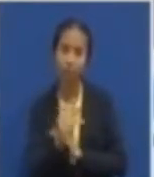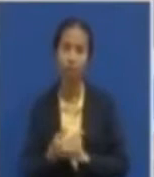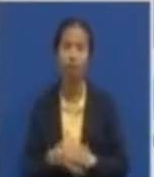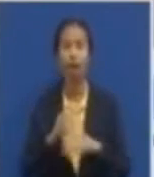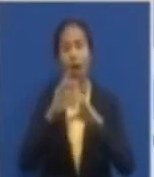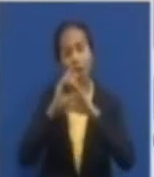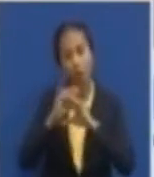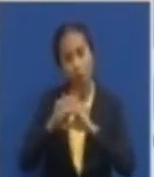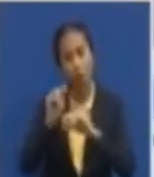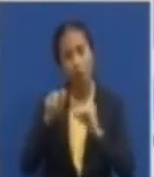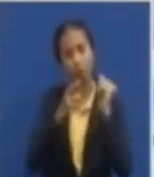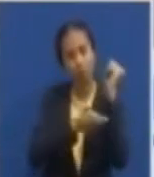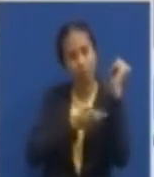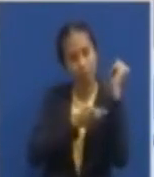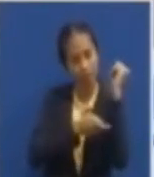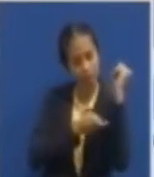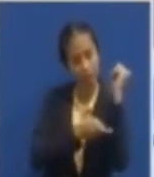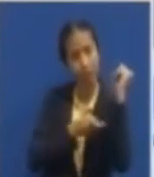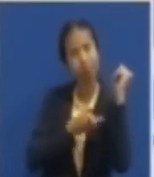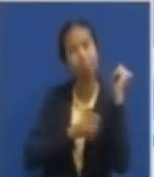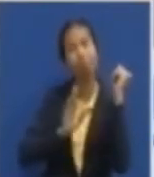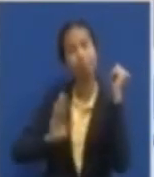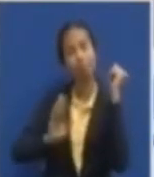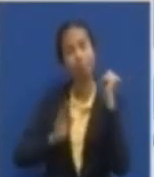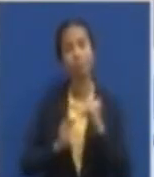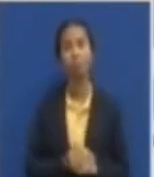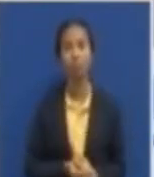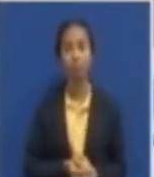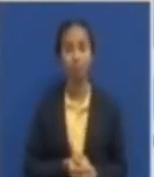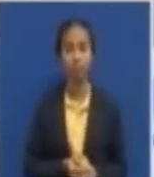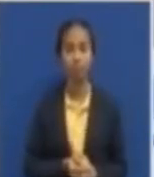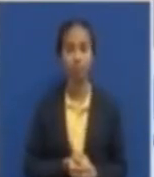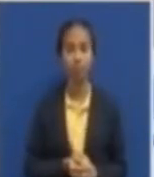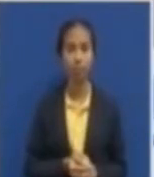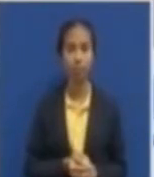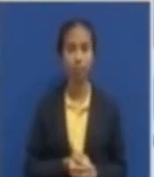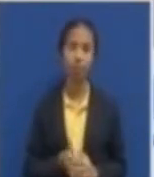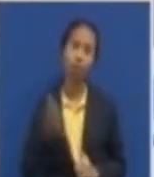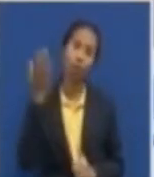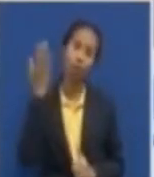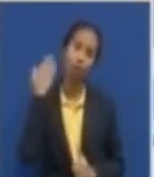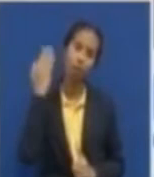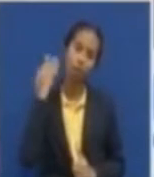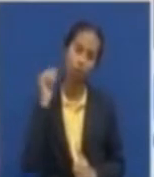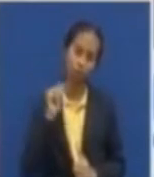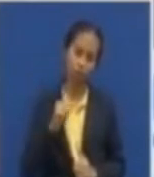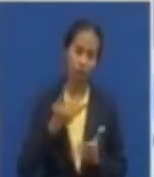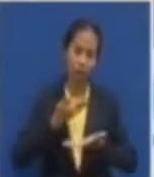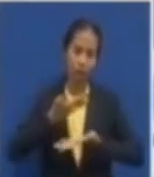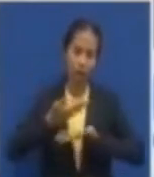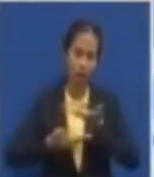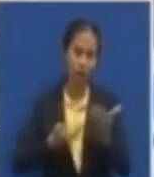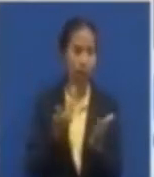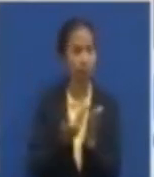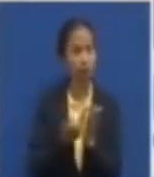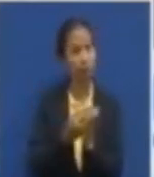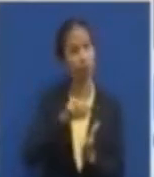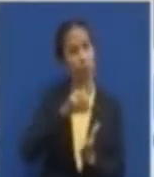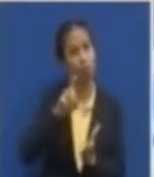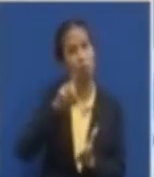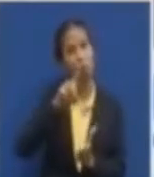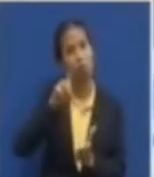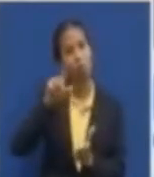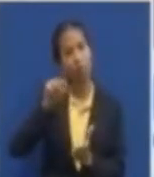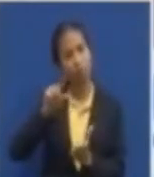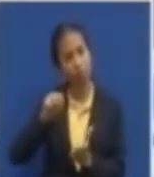ป็นเมืองหลวงของยางพาราภาคตะวันออกนะครับราคาเคยขึ้นไปถึง100ถึง120บาทบางครั้งไปแตะ